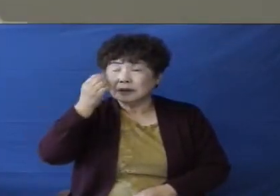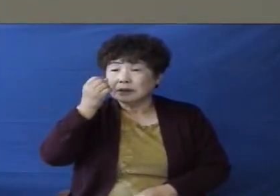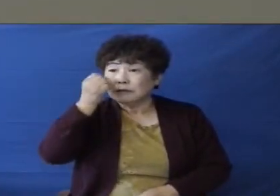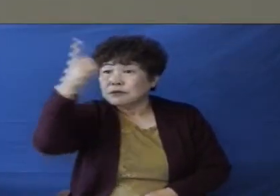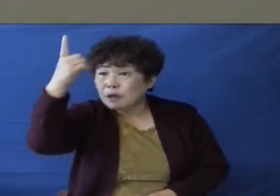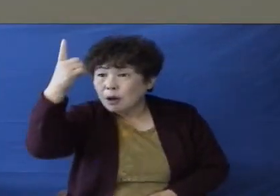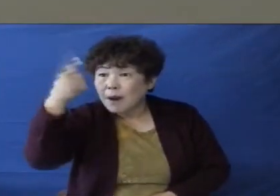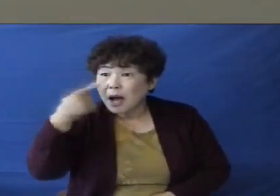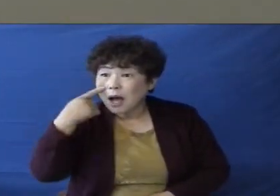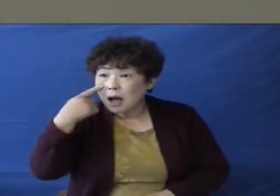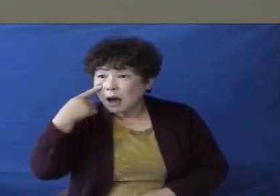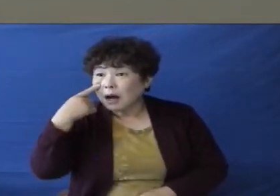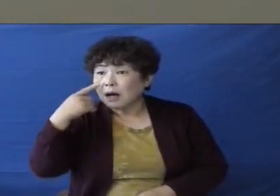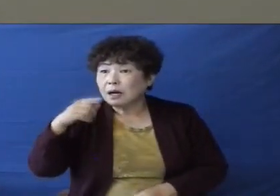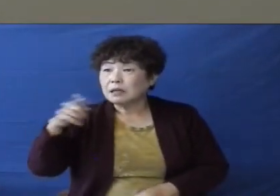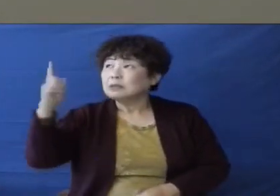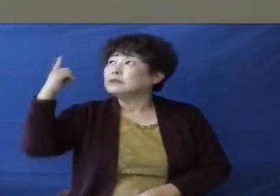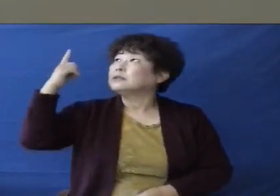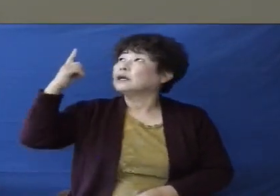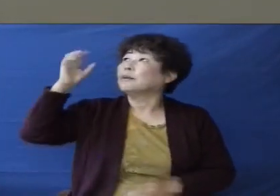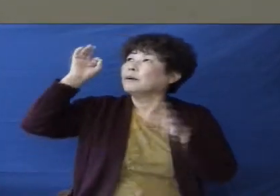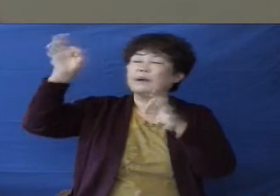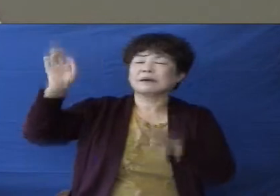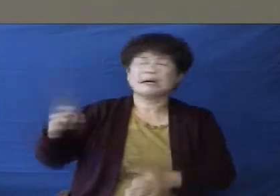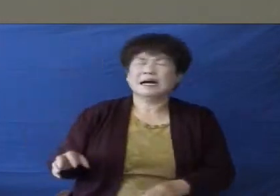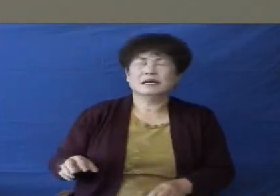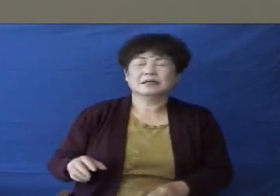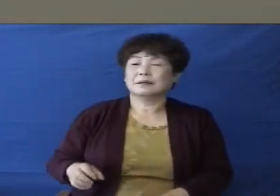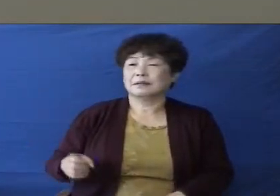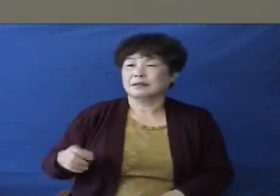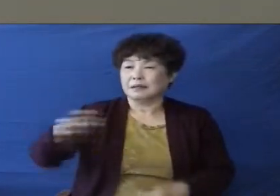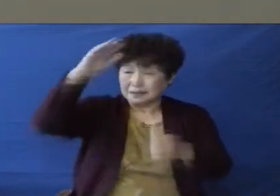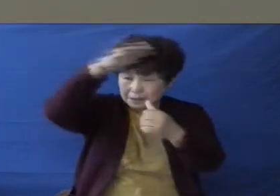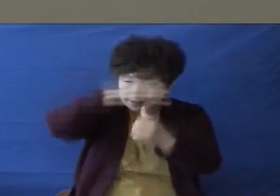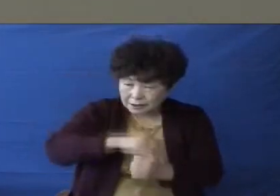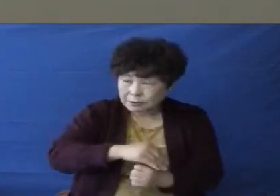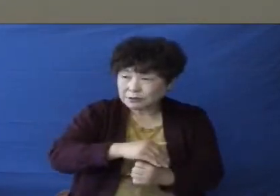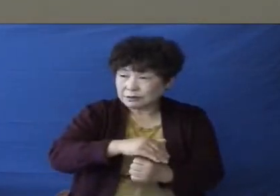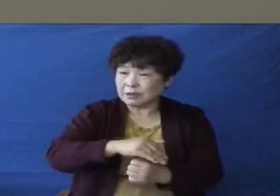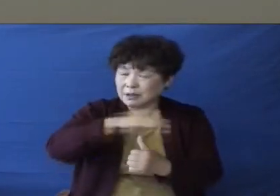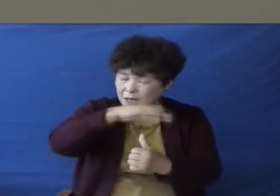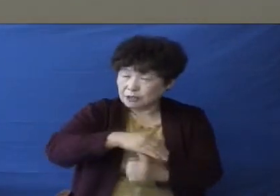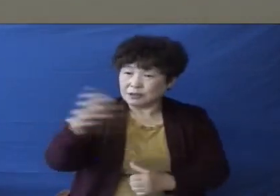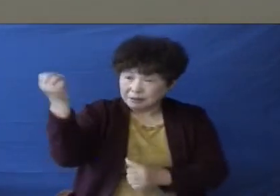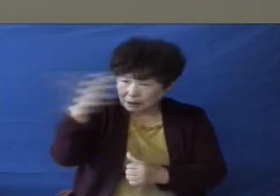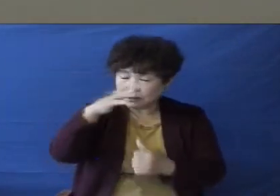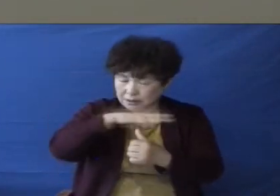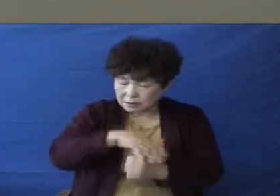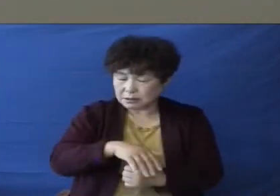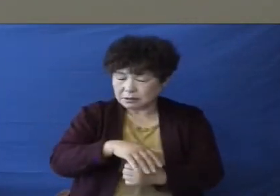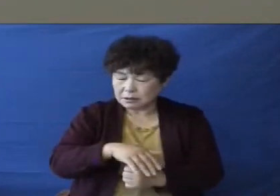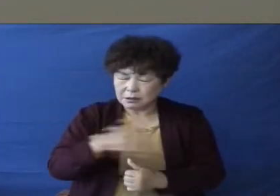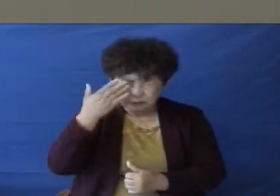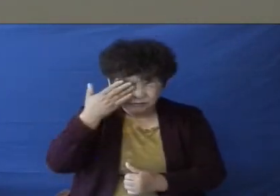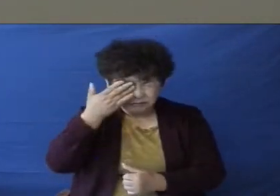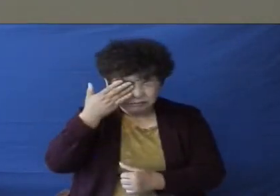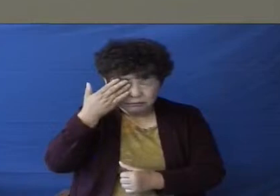게 보여 그러더라구요 난 보입니다 그러니 다시 기도를 하시는 거에요 막 만드시는 거야 그러더니